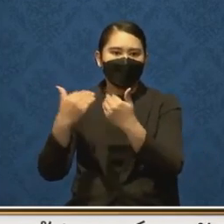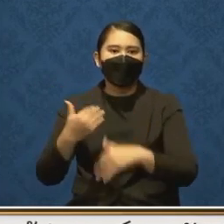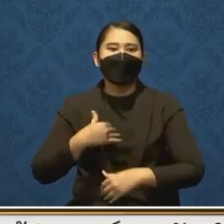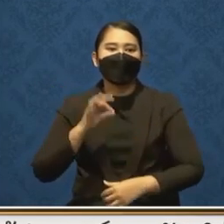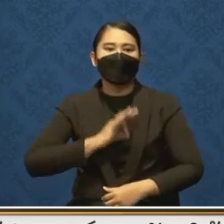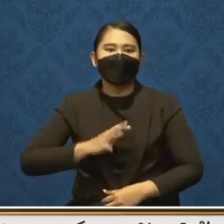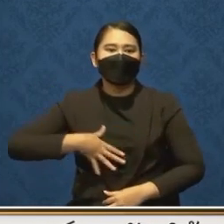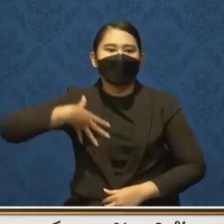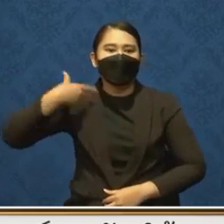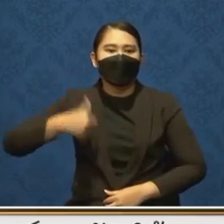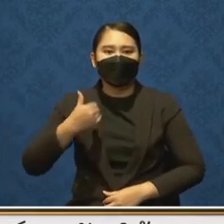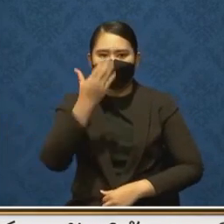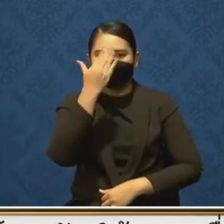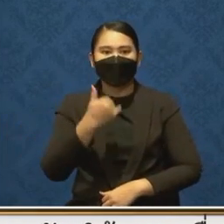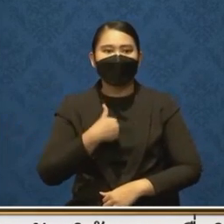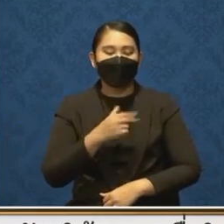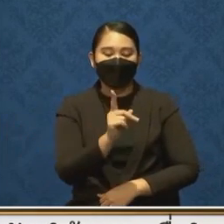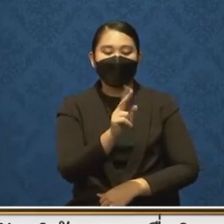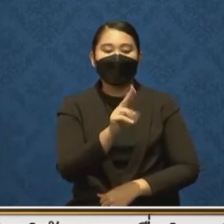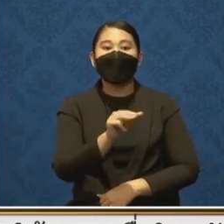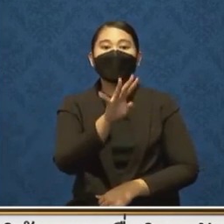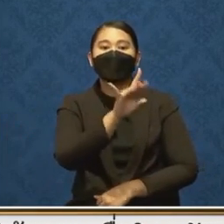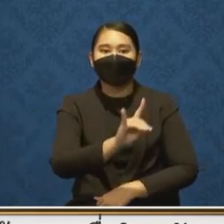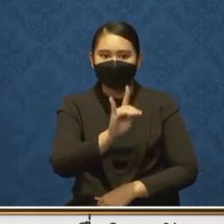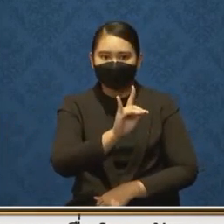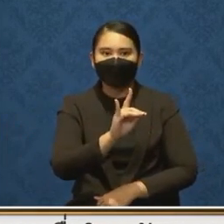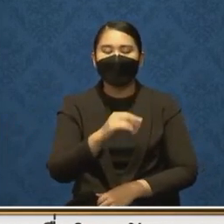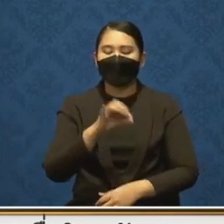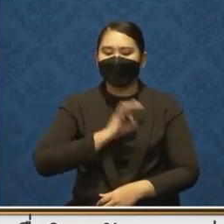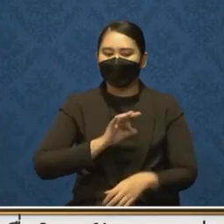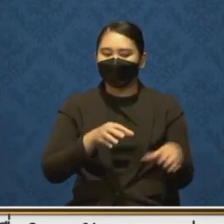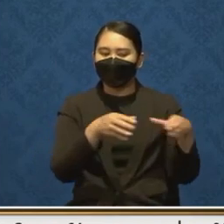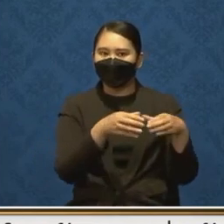็ช้ำจากการที่ท่านรวมหัว จงใจ